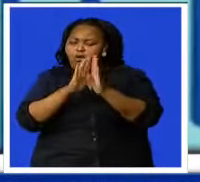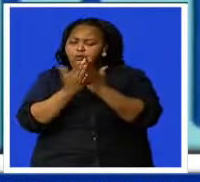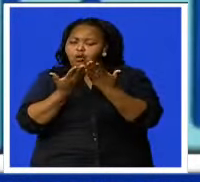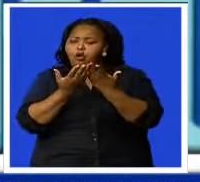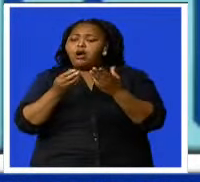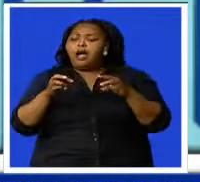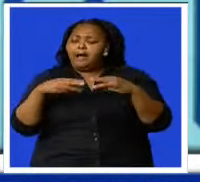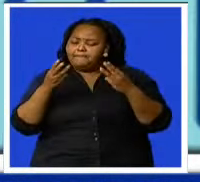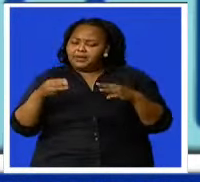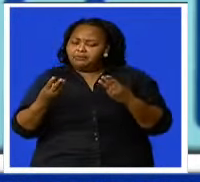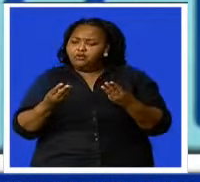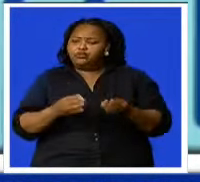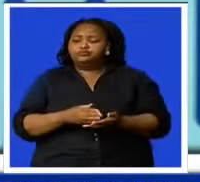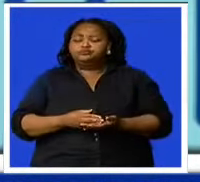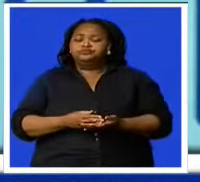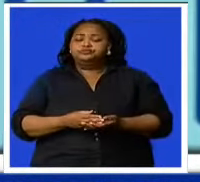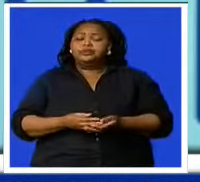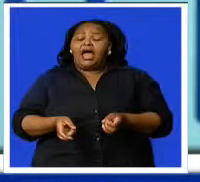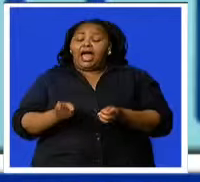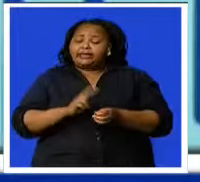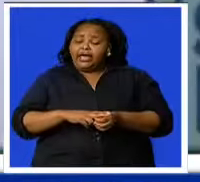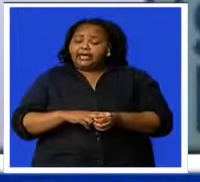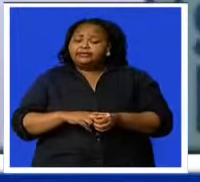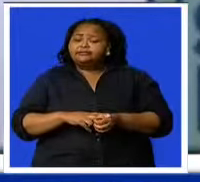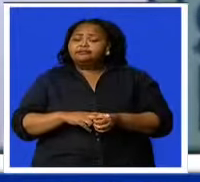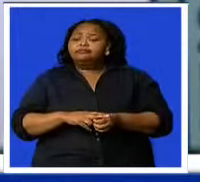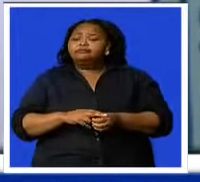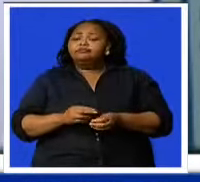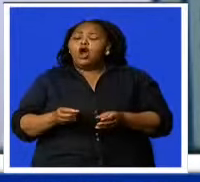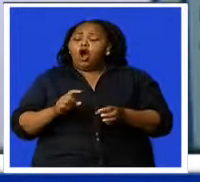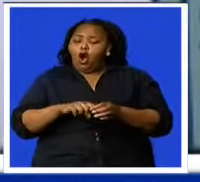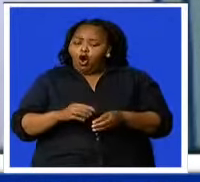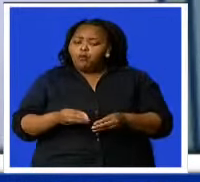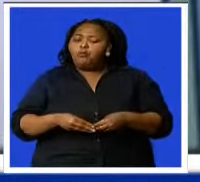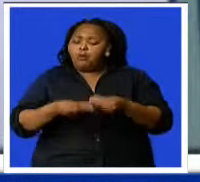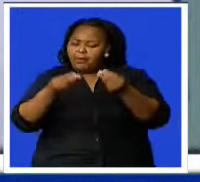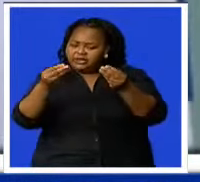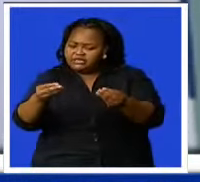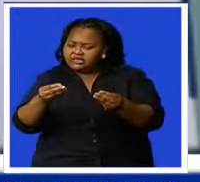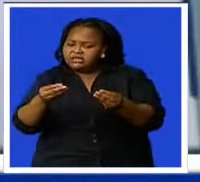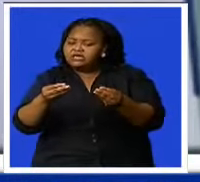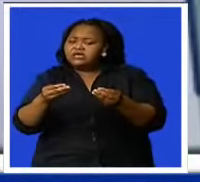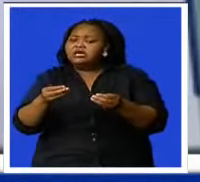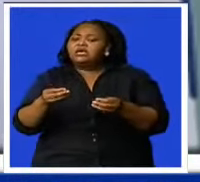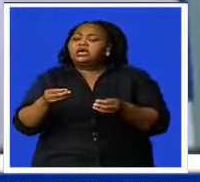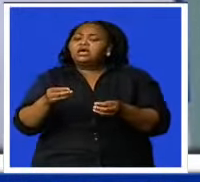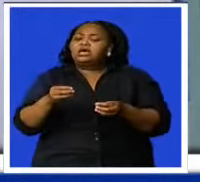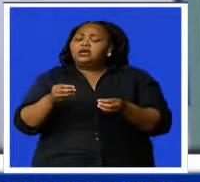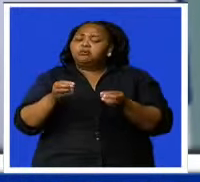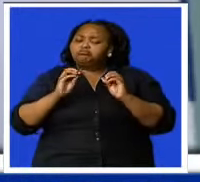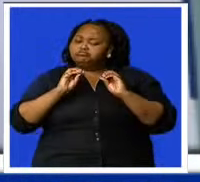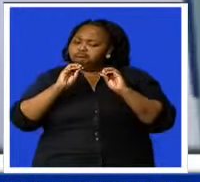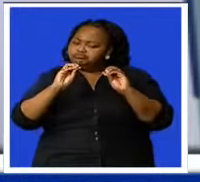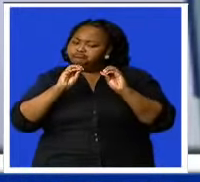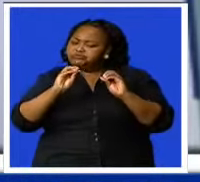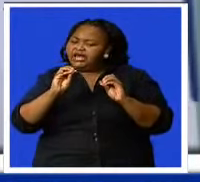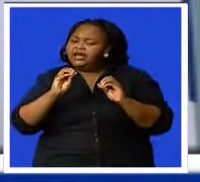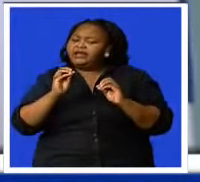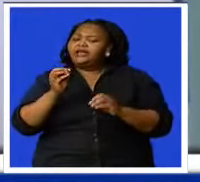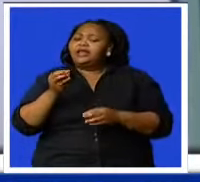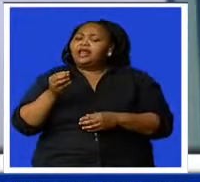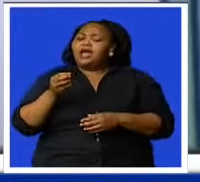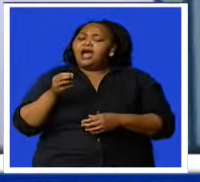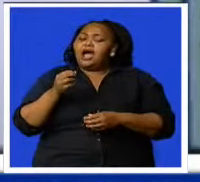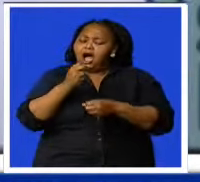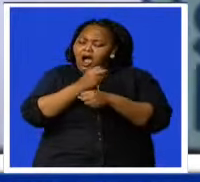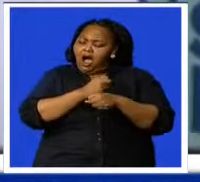ukuthi batokhona kuthi noma sebafika ekhaya abakhona ukubatshela ngalomkhankaso kanti futhi ke bekukutshengisa nje sive ukuthi phela